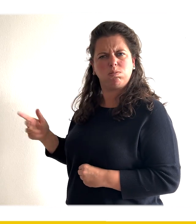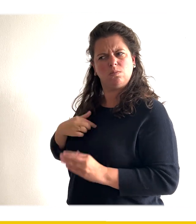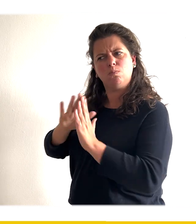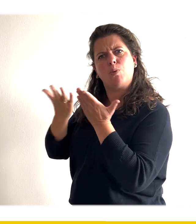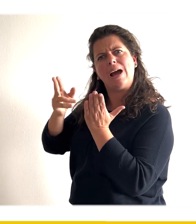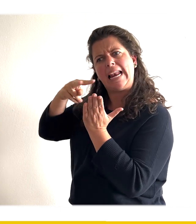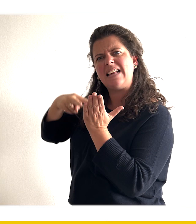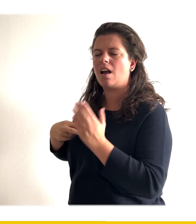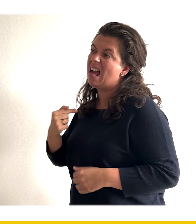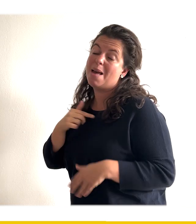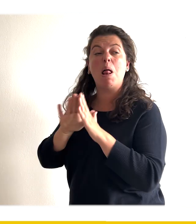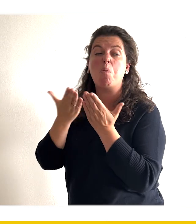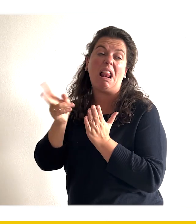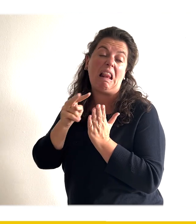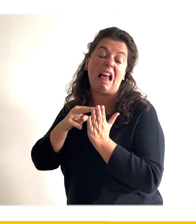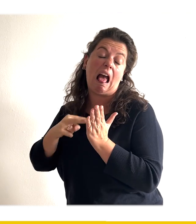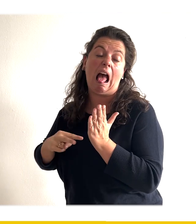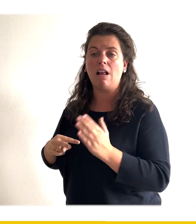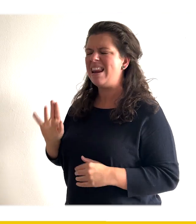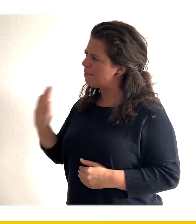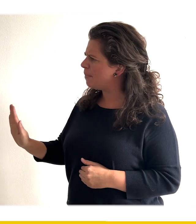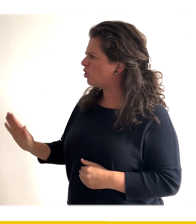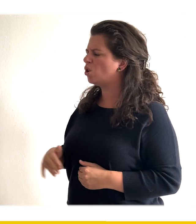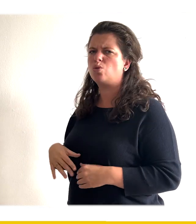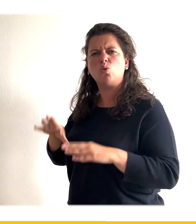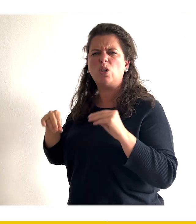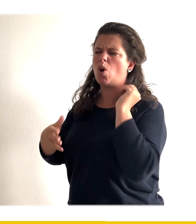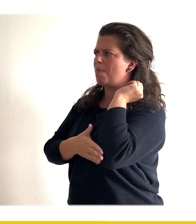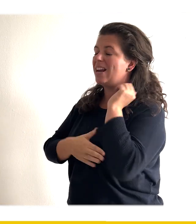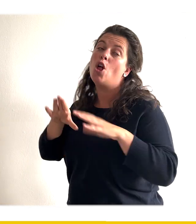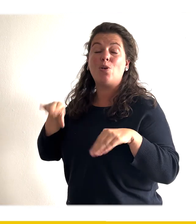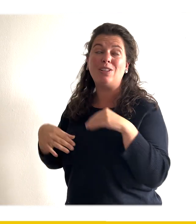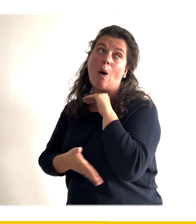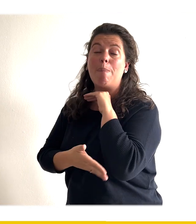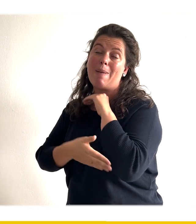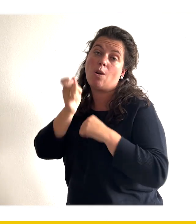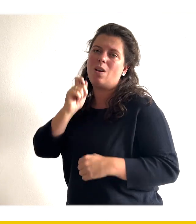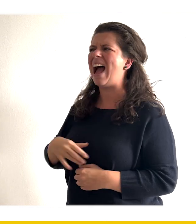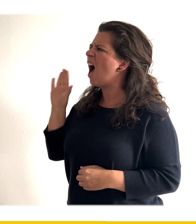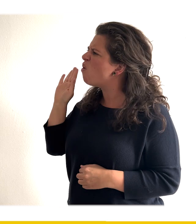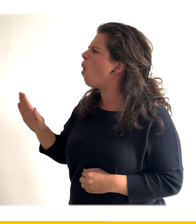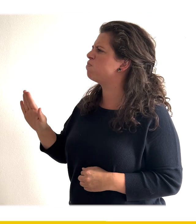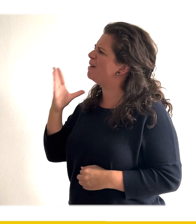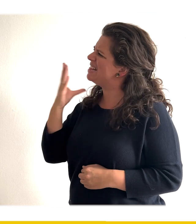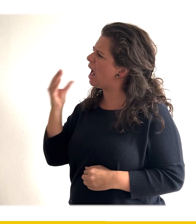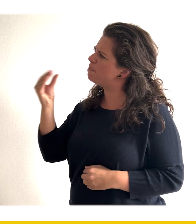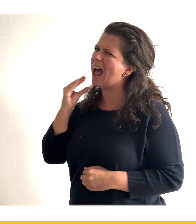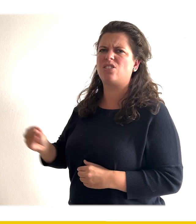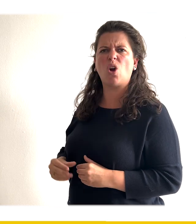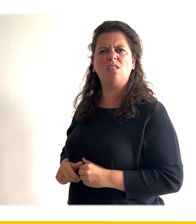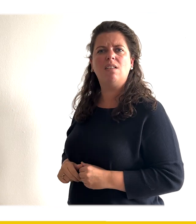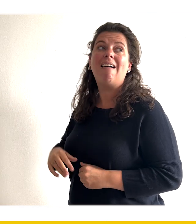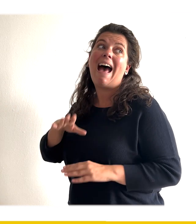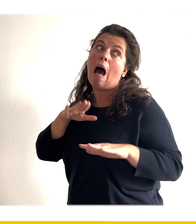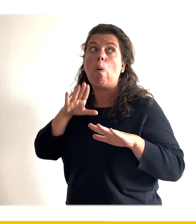lezen. Ik ben een boek aan het lezen. Laat me rust. Laat me rust. Doe niet zo gemeen, Olly. Doe niet zo gemeen, Olly. Hou op met napraten. Hou op met